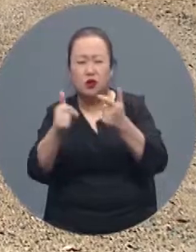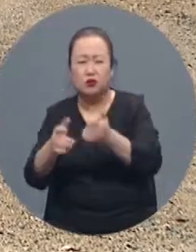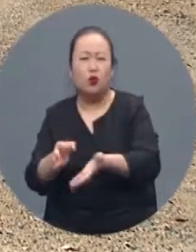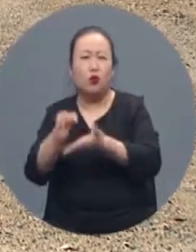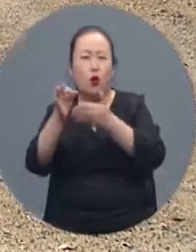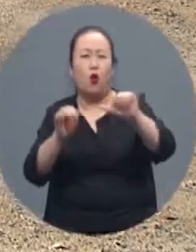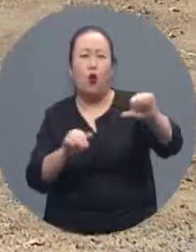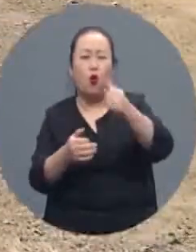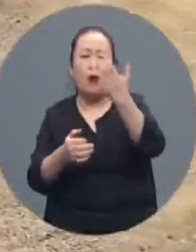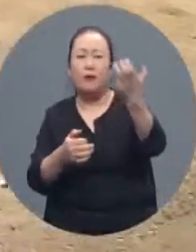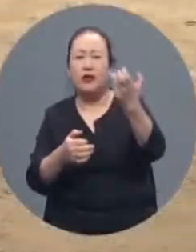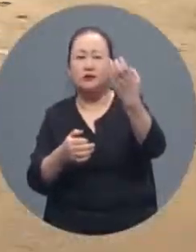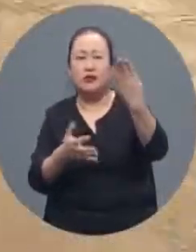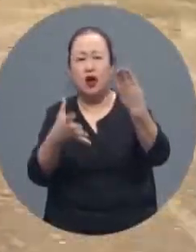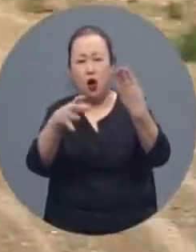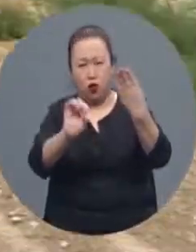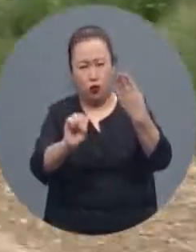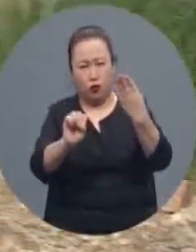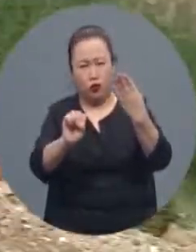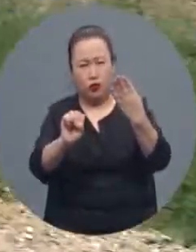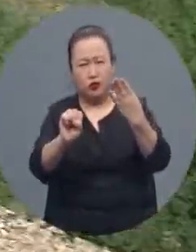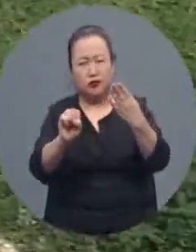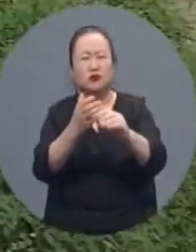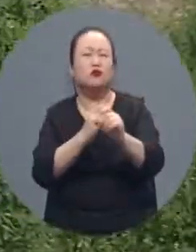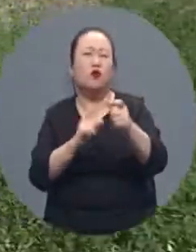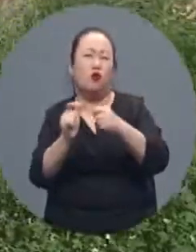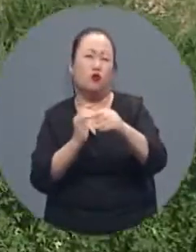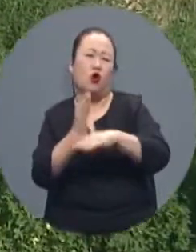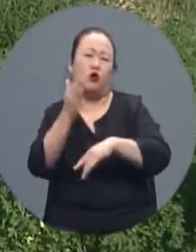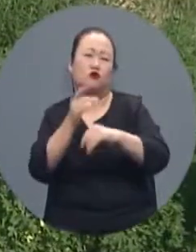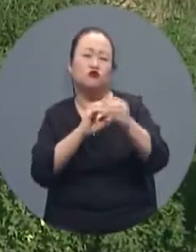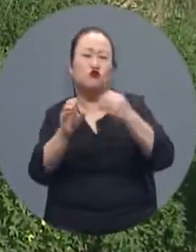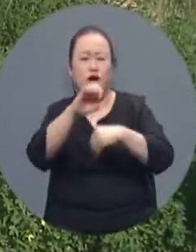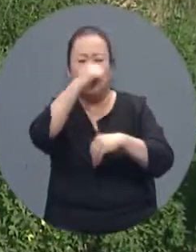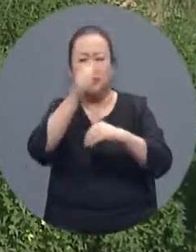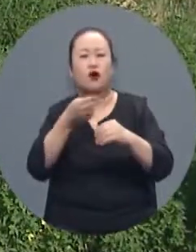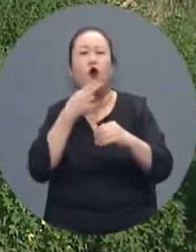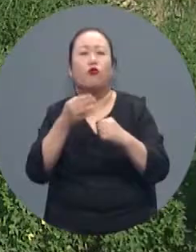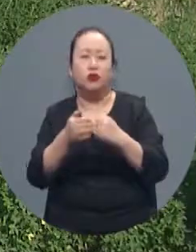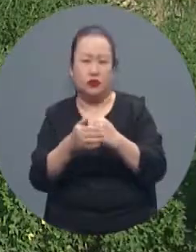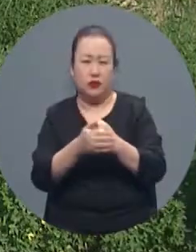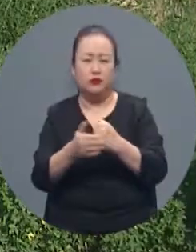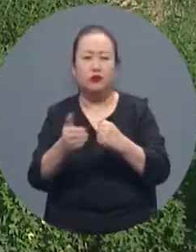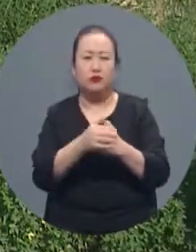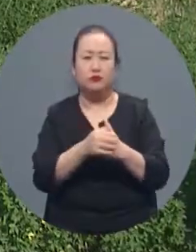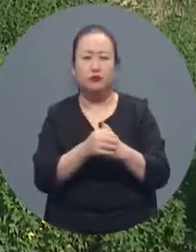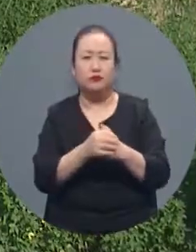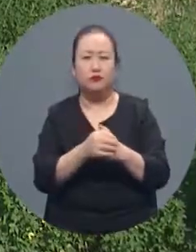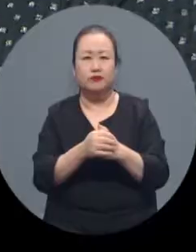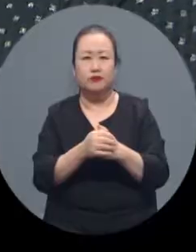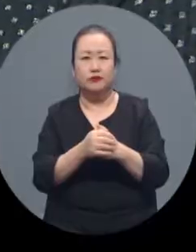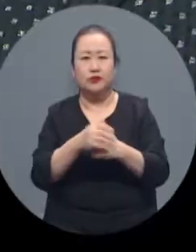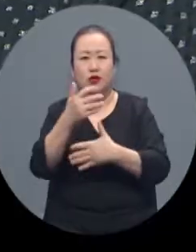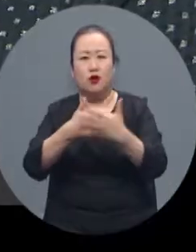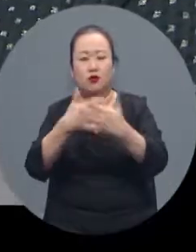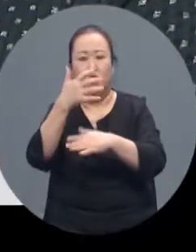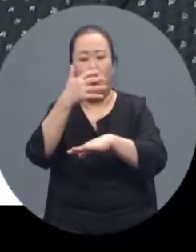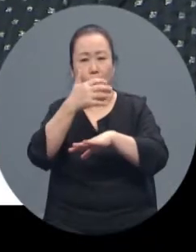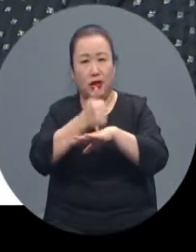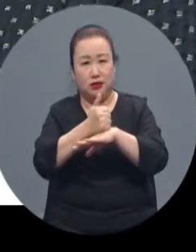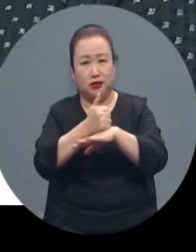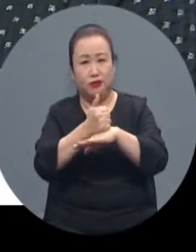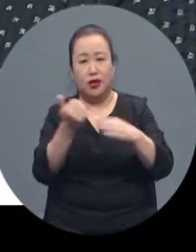공사비인 584억 원을 300억가량 초과했고 추가 예산이 없다는 겁니다. 영상 후반